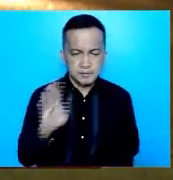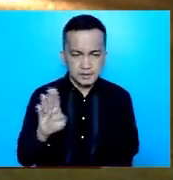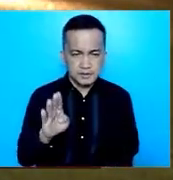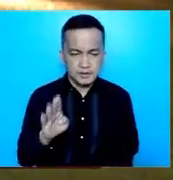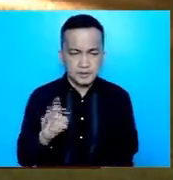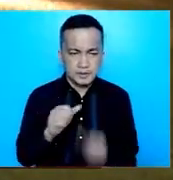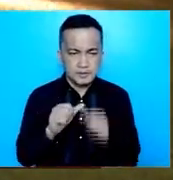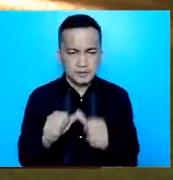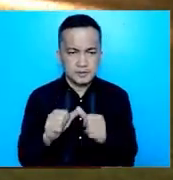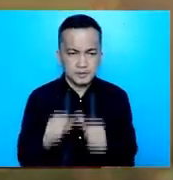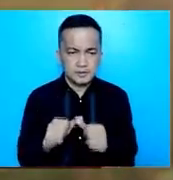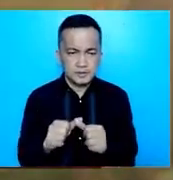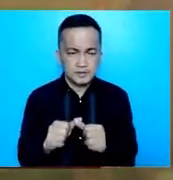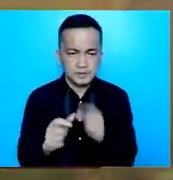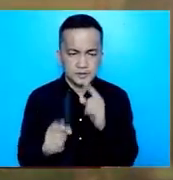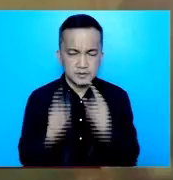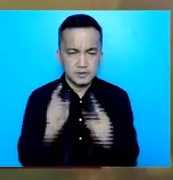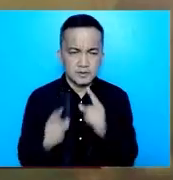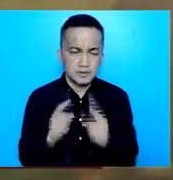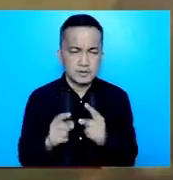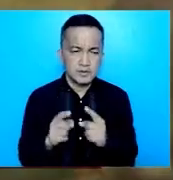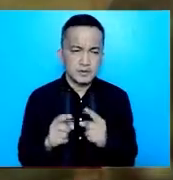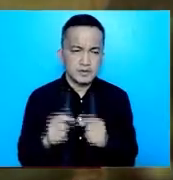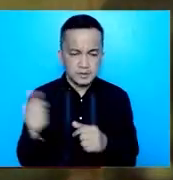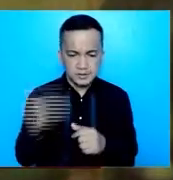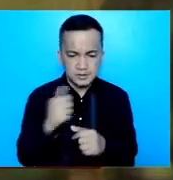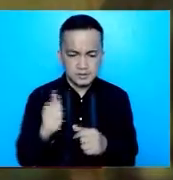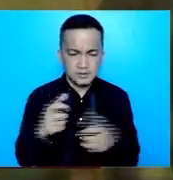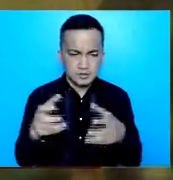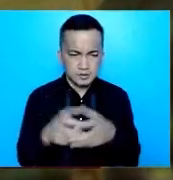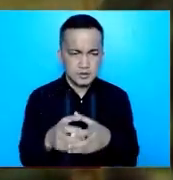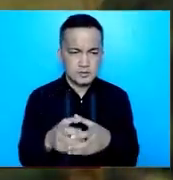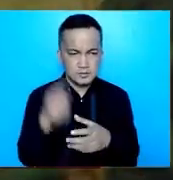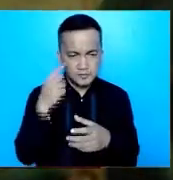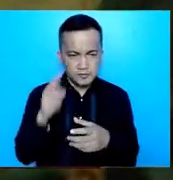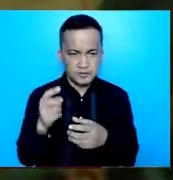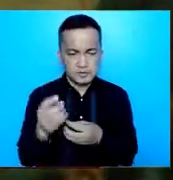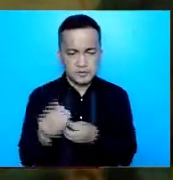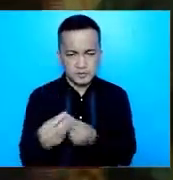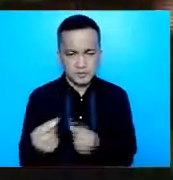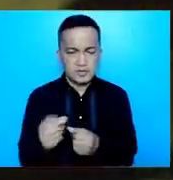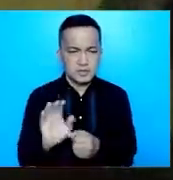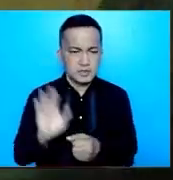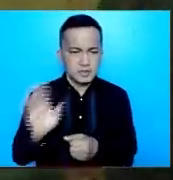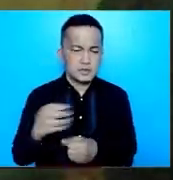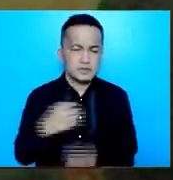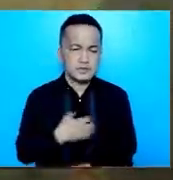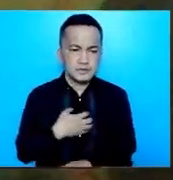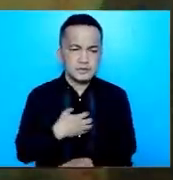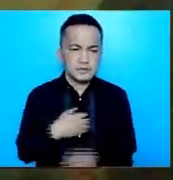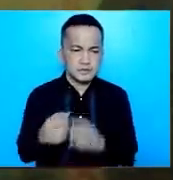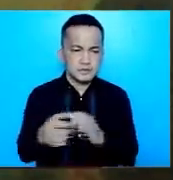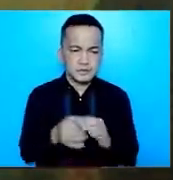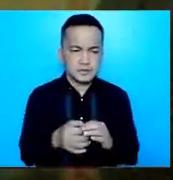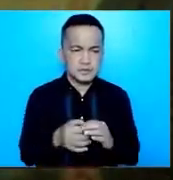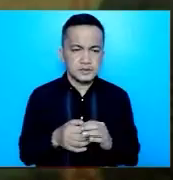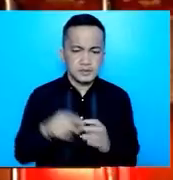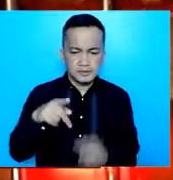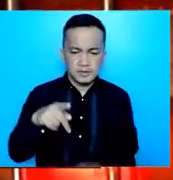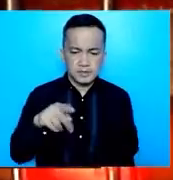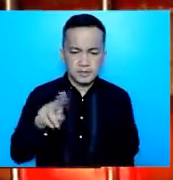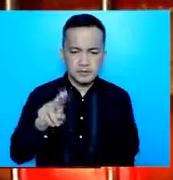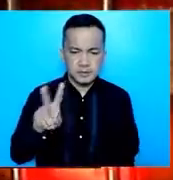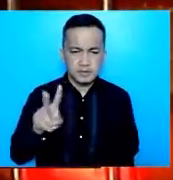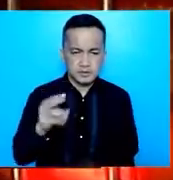silang makikipagdialogo sa mga transport group para solusyonan ang kanilang mga hinaing kaugnay ng PUV Modernization